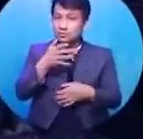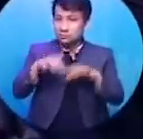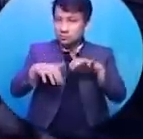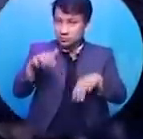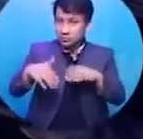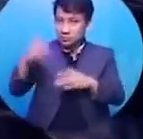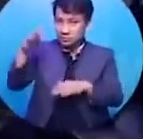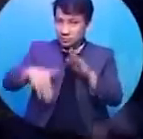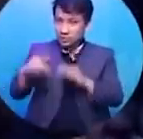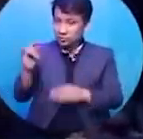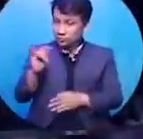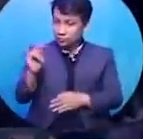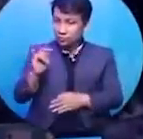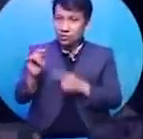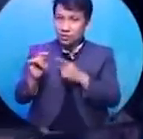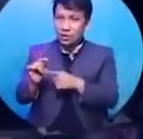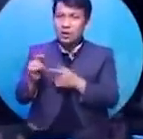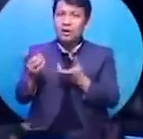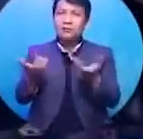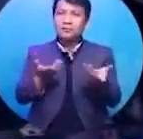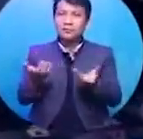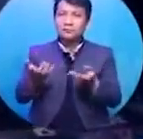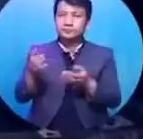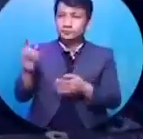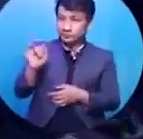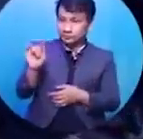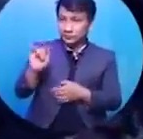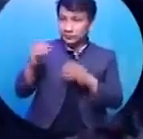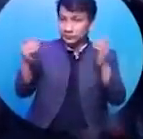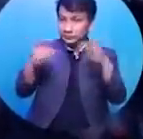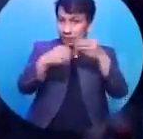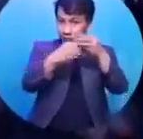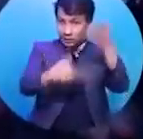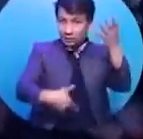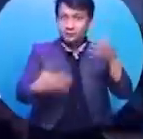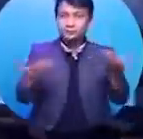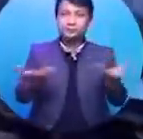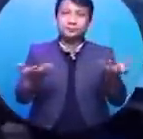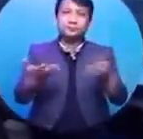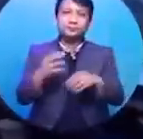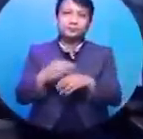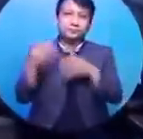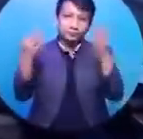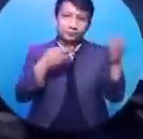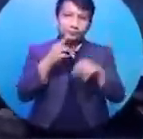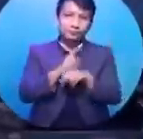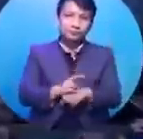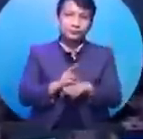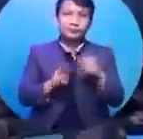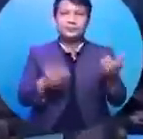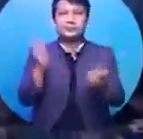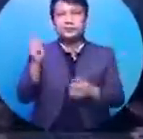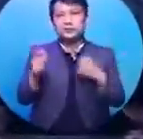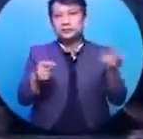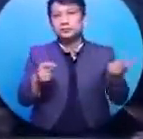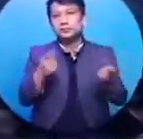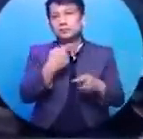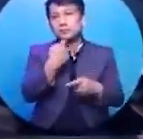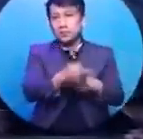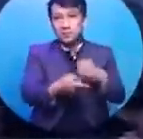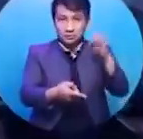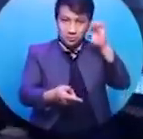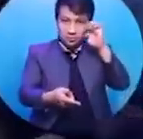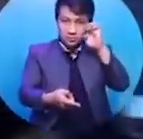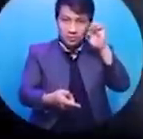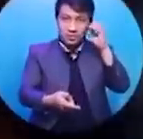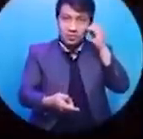dito sa ating YouTube na sinasabi nga, no? Kaya ate, na talaga dapat talaga ipadrug test at iparehab agad-agad ora mismo si Kuya Elmer. Sabi